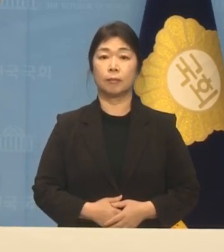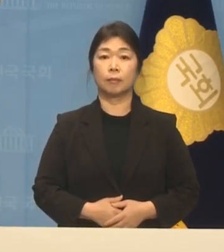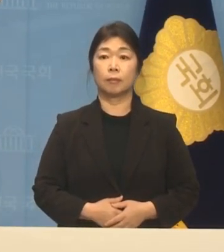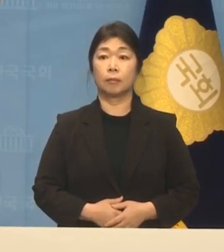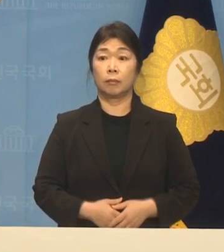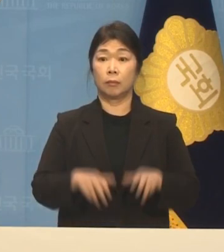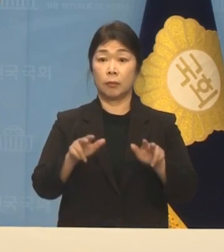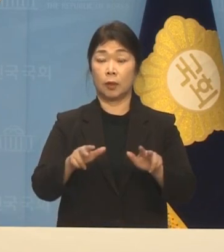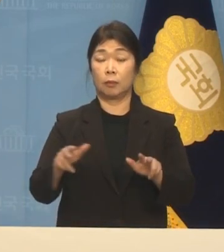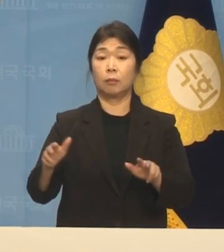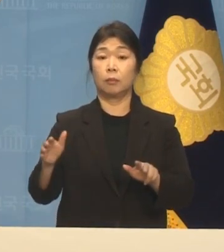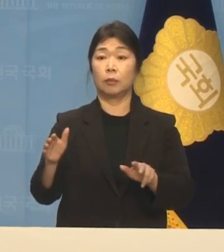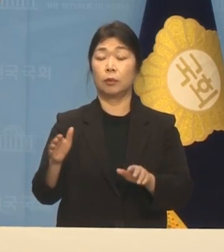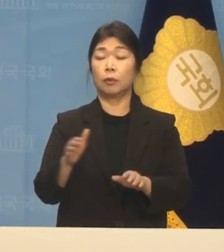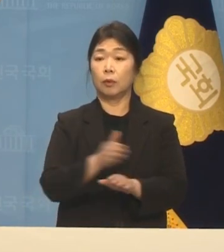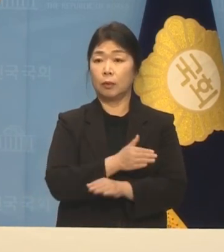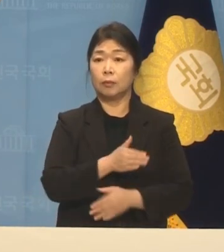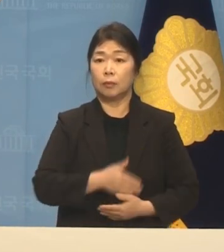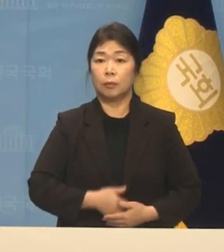지금부터